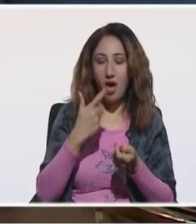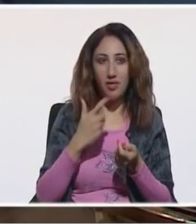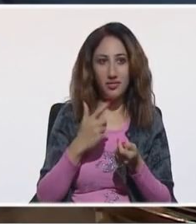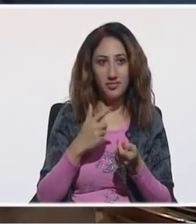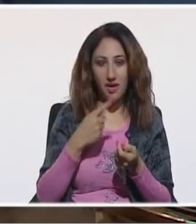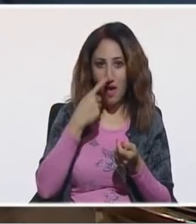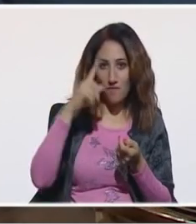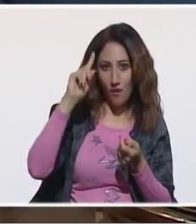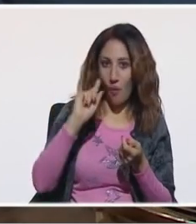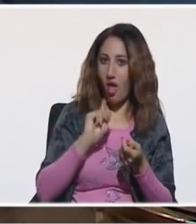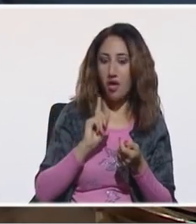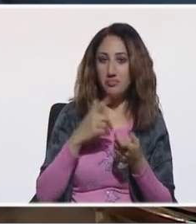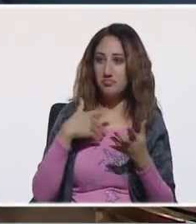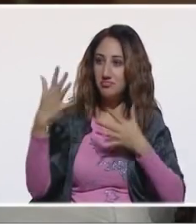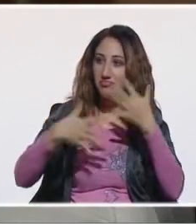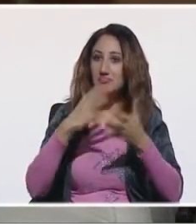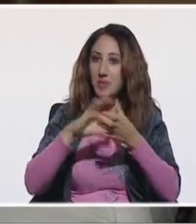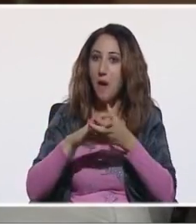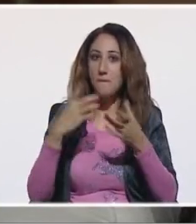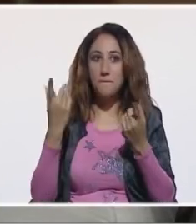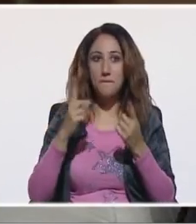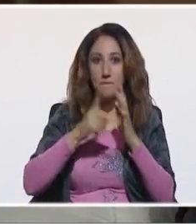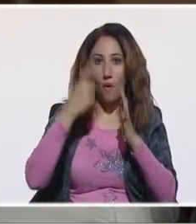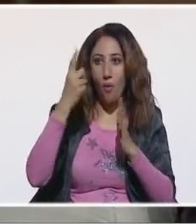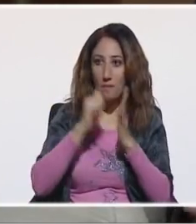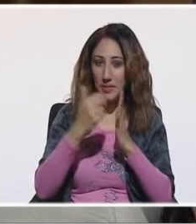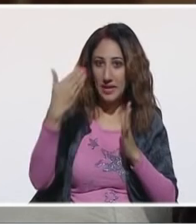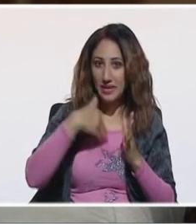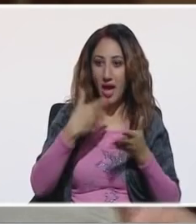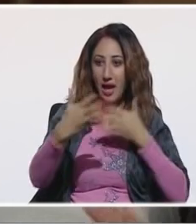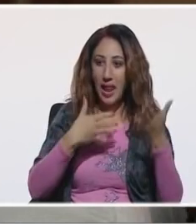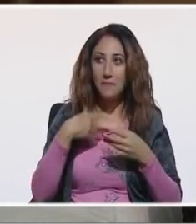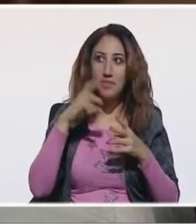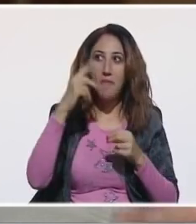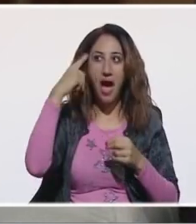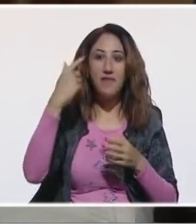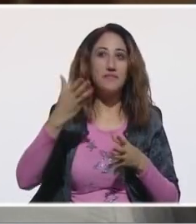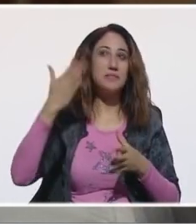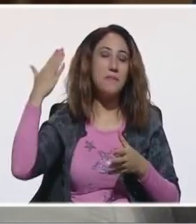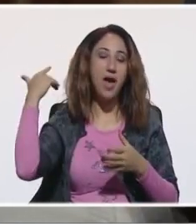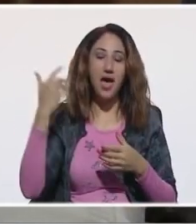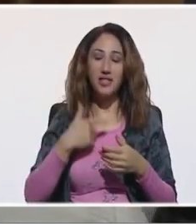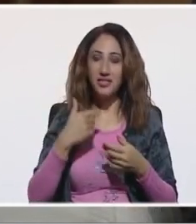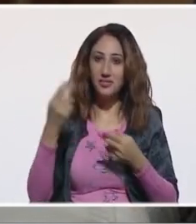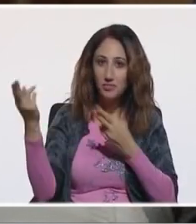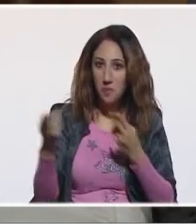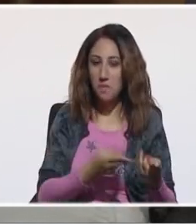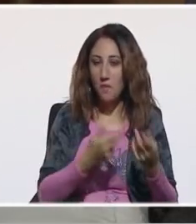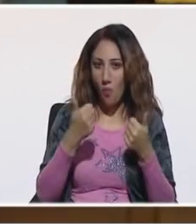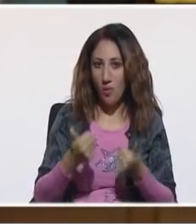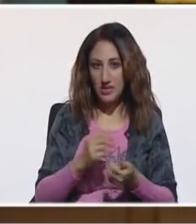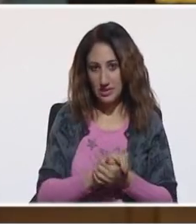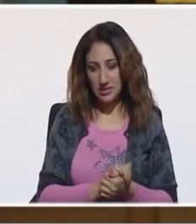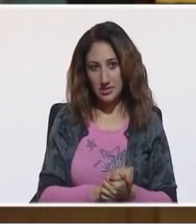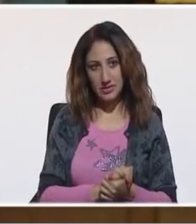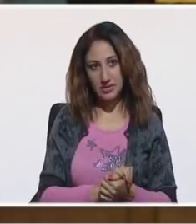حبيبتي. والله يعني حتى صحابي لو اول يوم يدخلوا البيت يقولوا احنا كاننا يعني في بيتنا، يعني ماما عشريه جدا. كل ام ليها